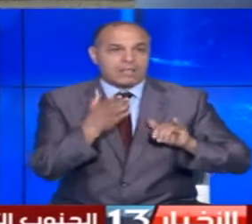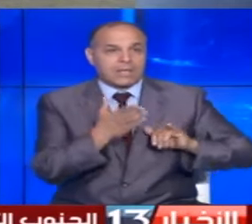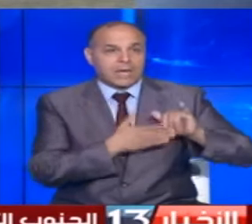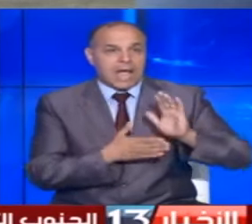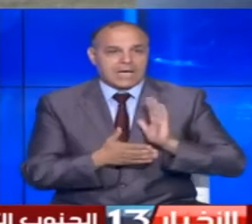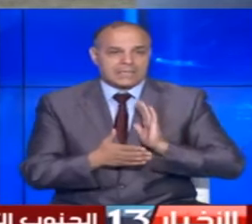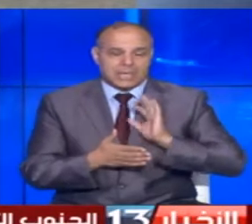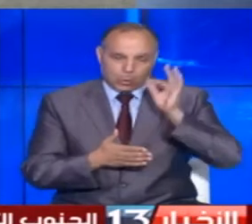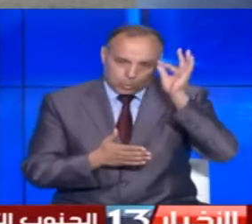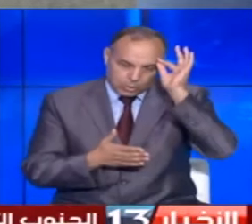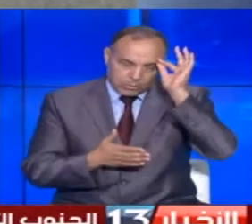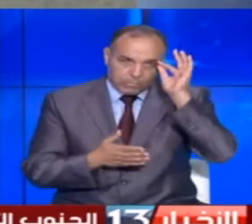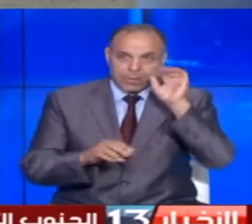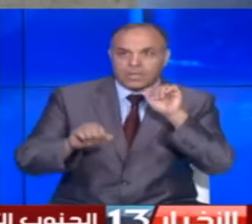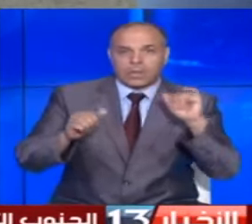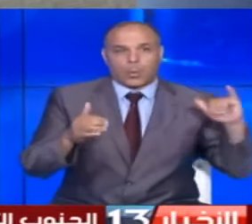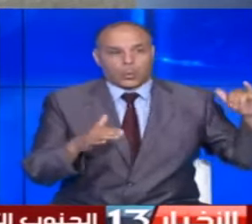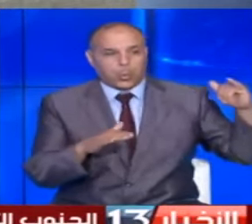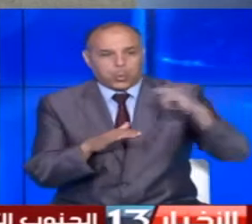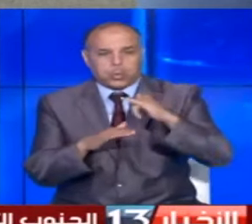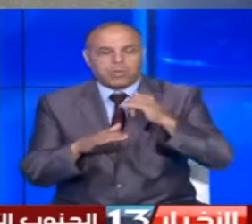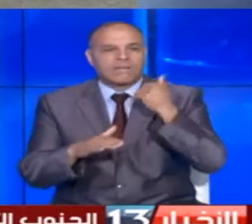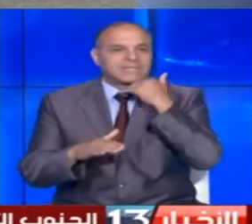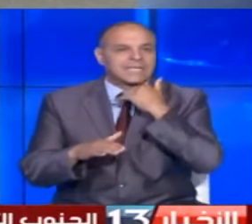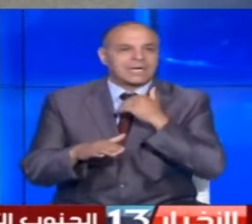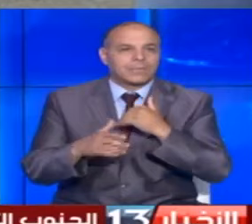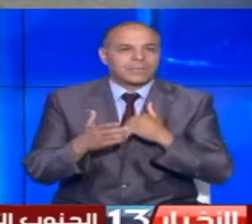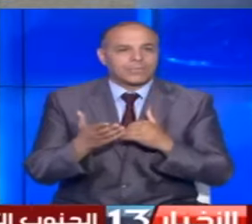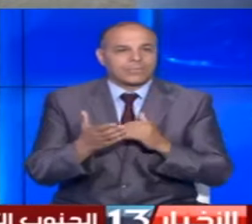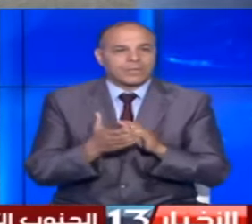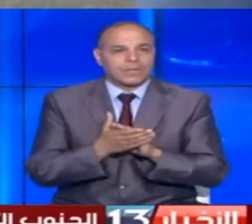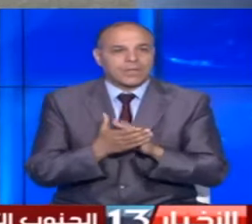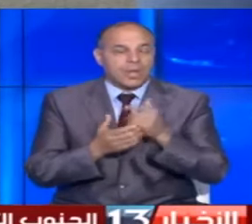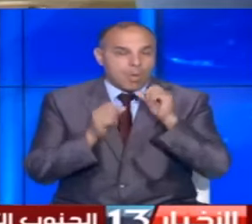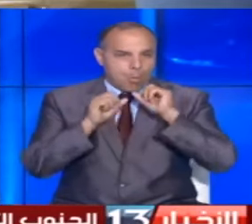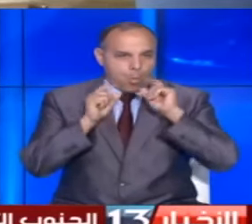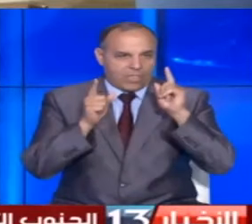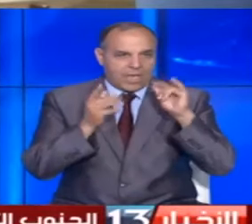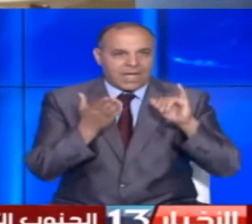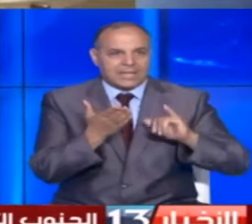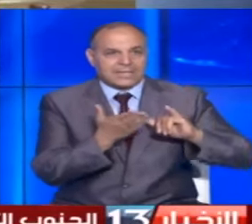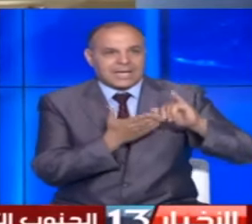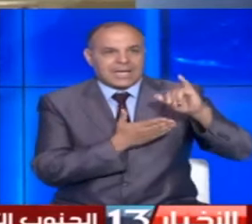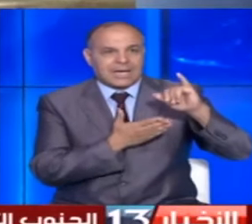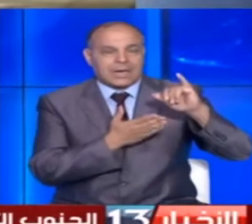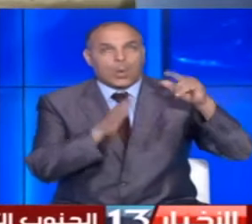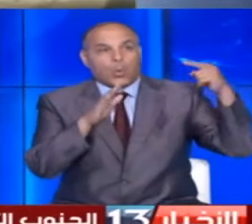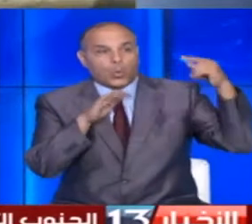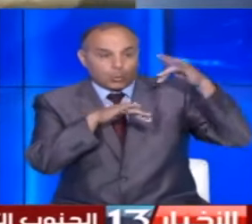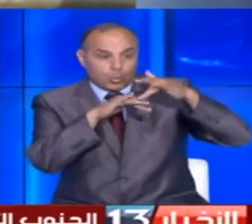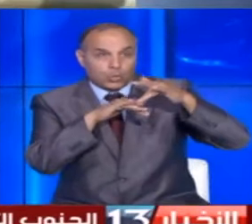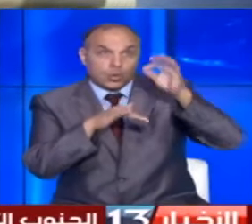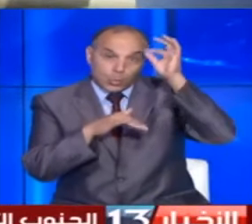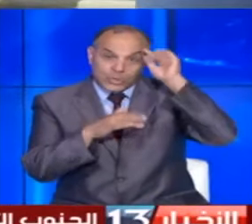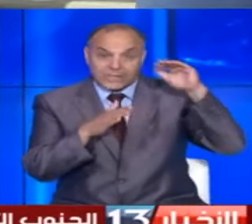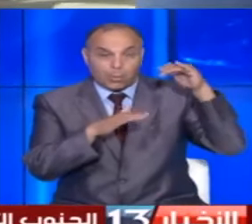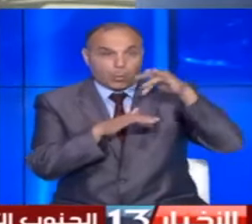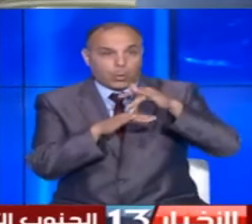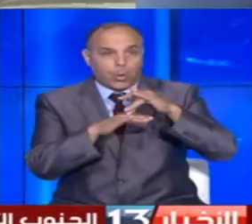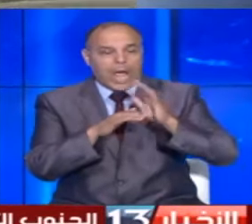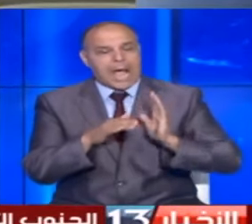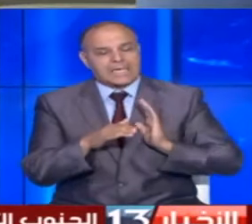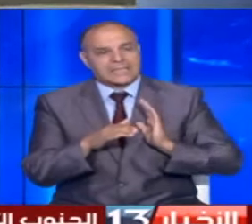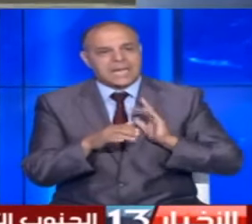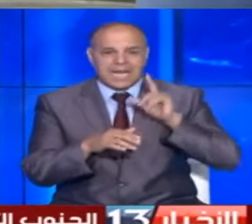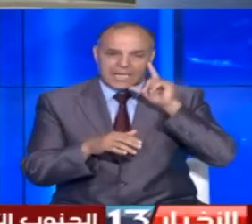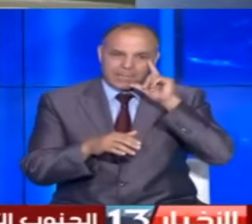عسكريه تونسيه تدخلت على عين المكان وتبين ان هذه الطائره المخترقه للمجال الجوي عسكريه